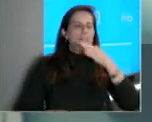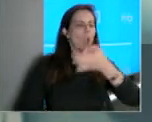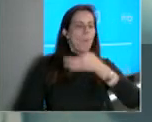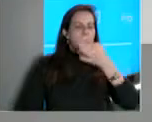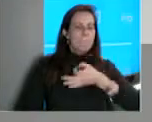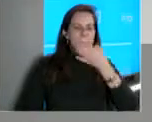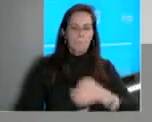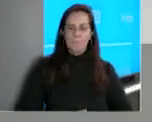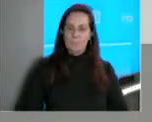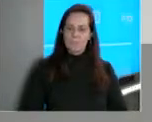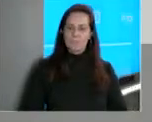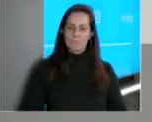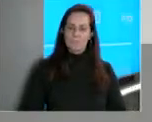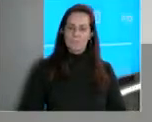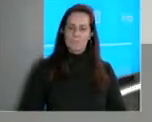נאומים.